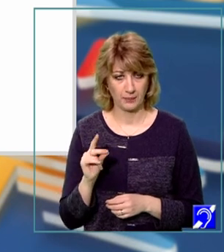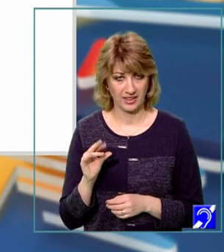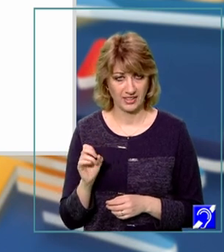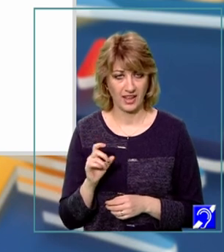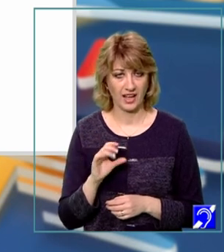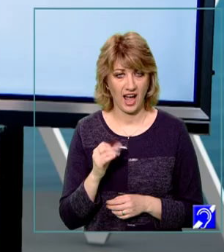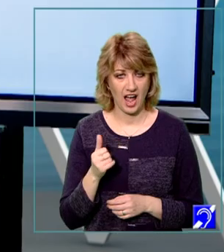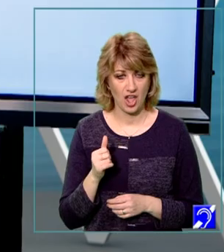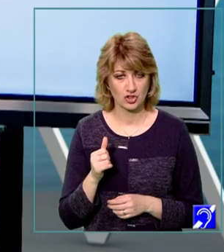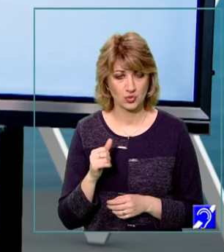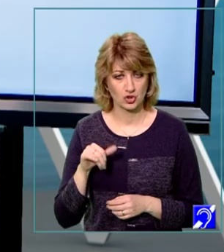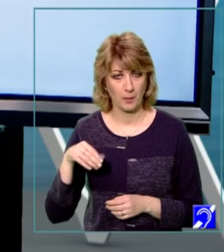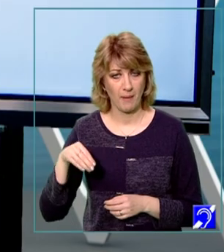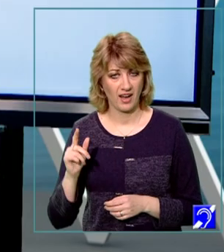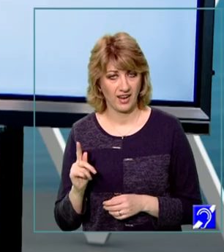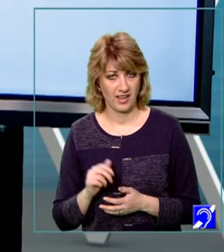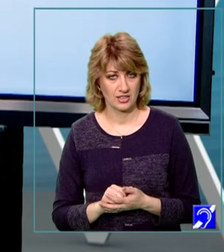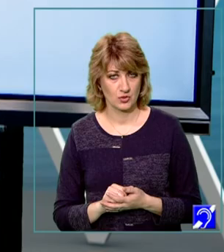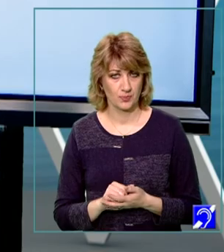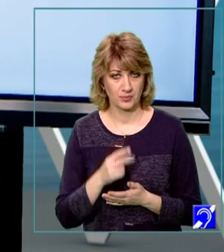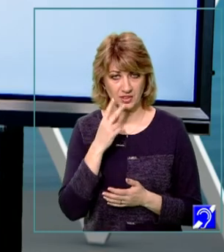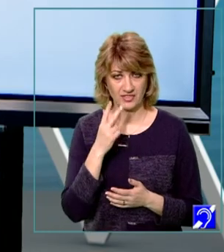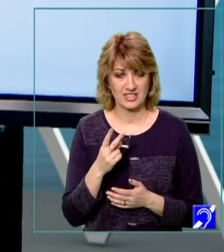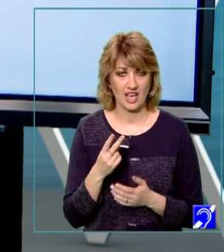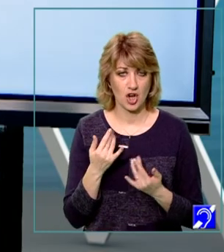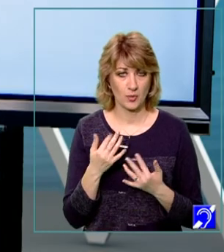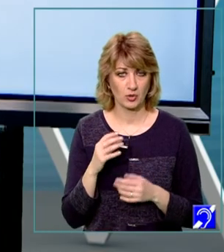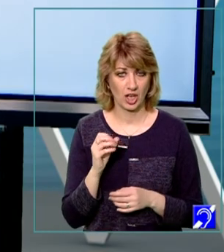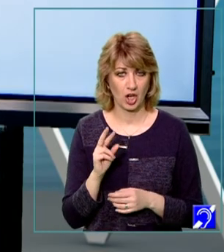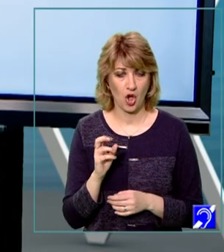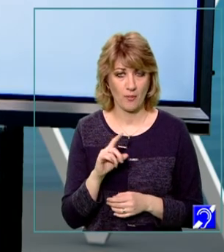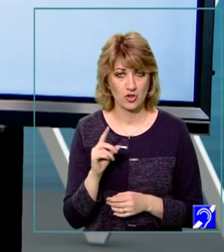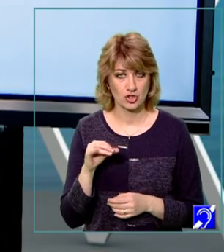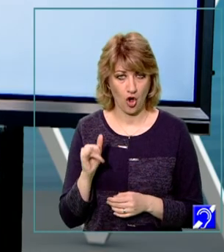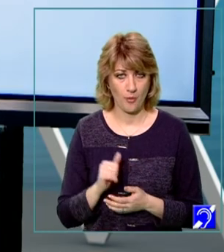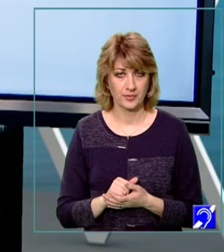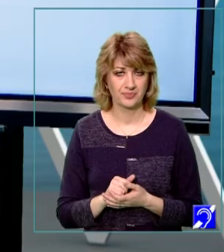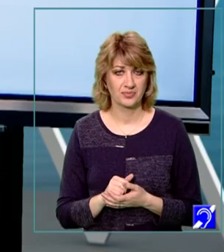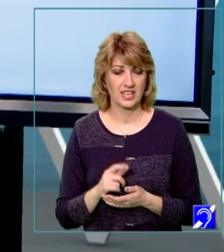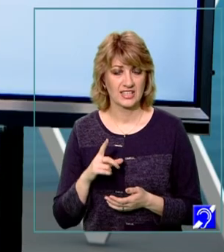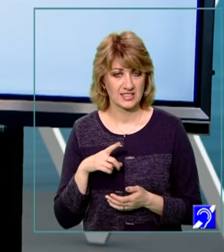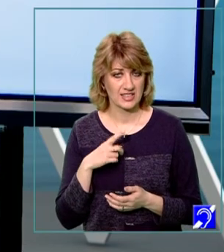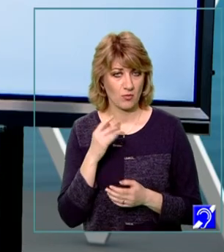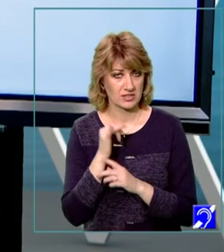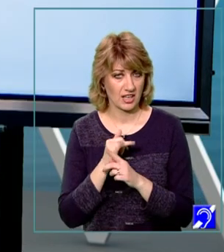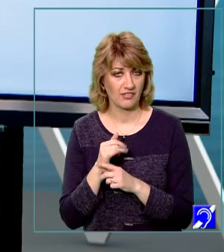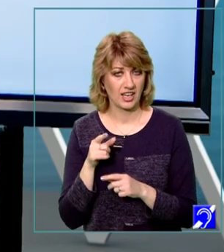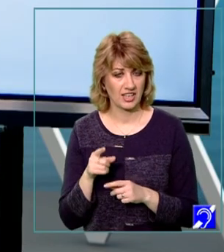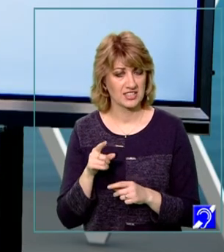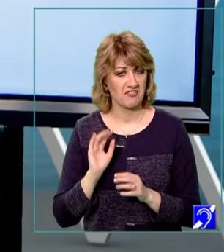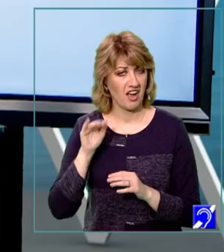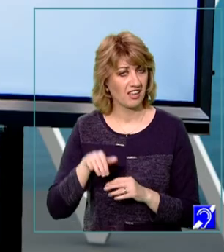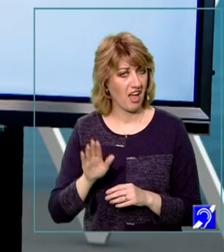calciu și magneziu. În privința numărului cromozomilor, se constată că acesta este